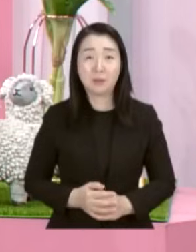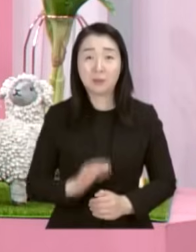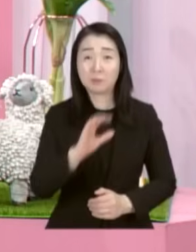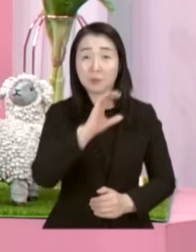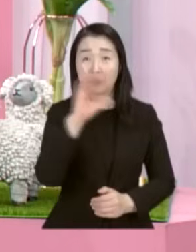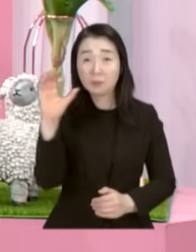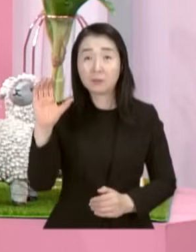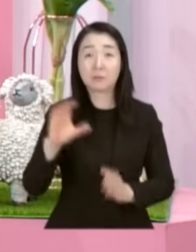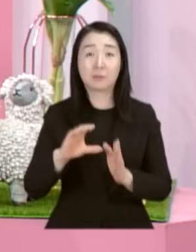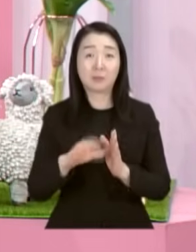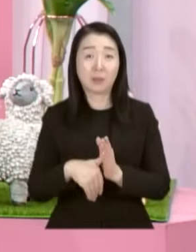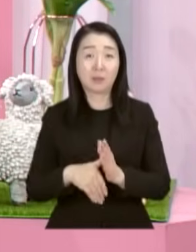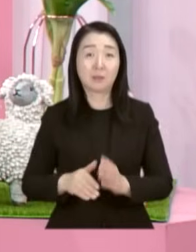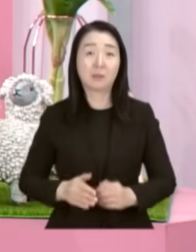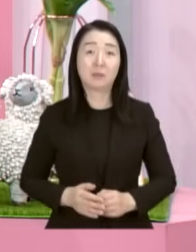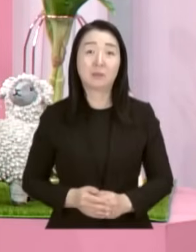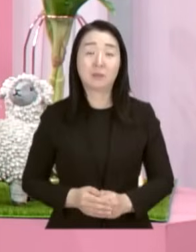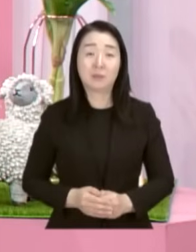성탄절에